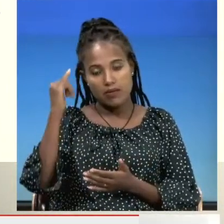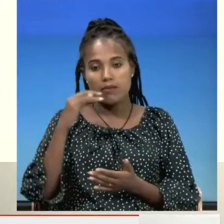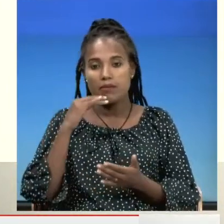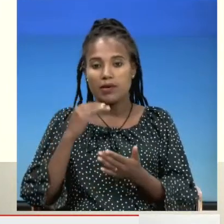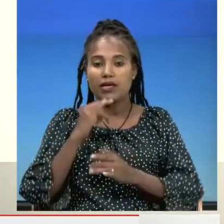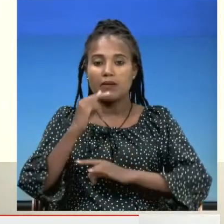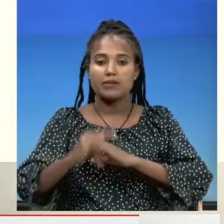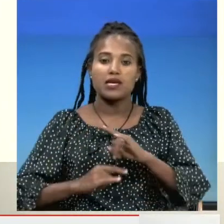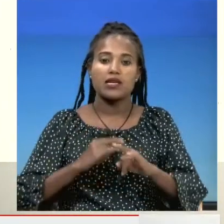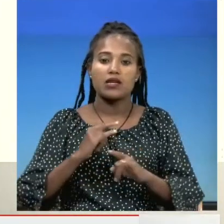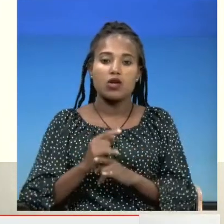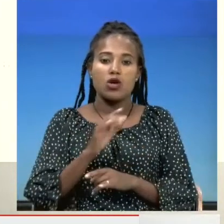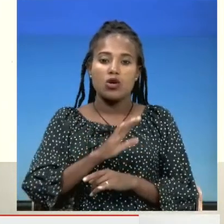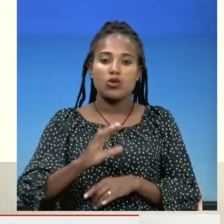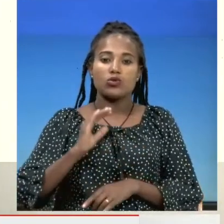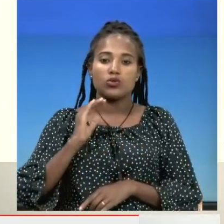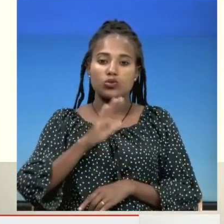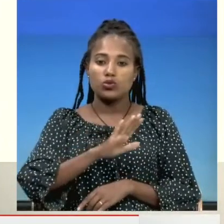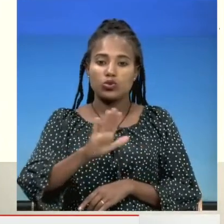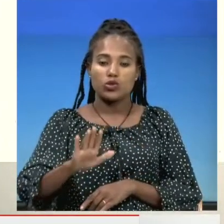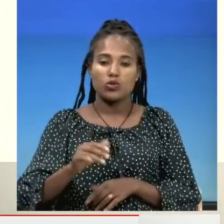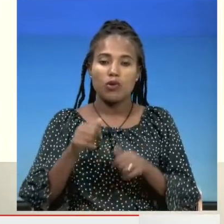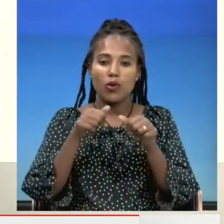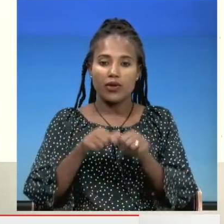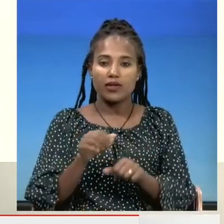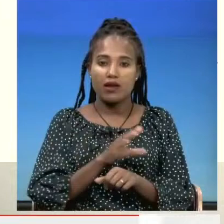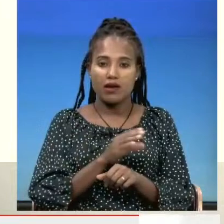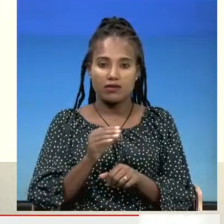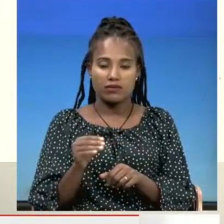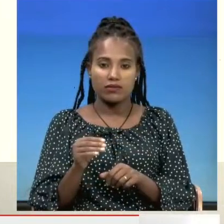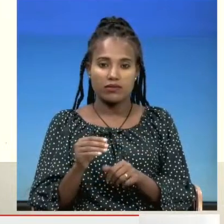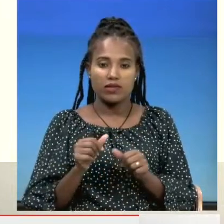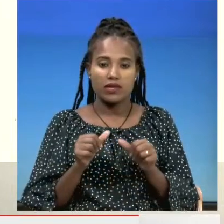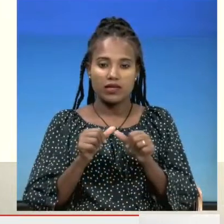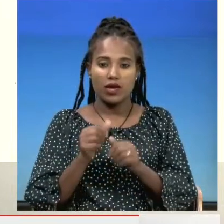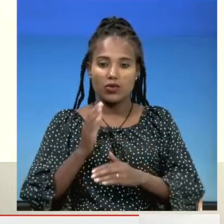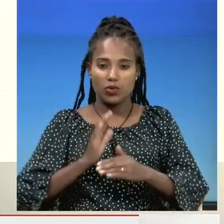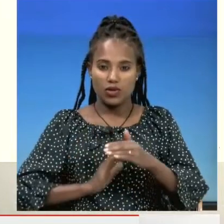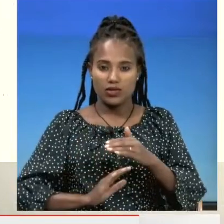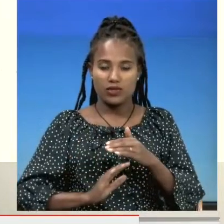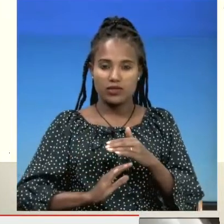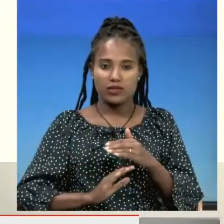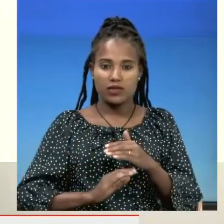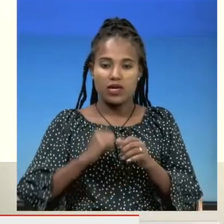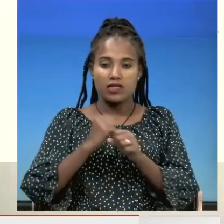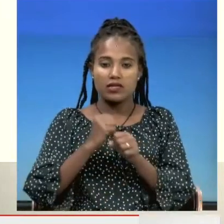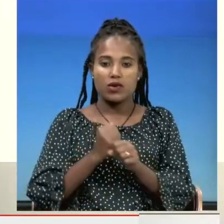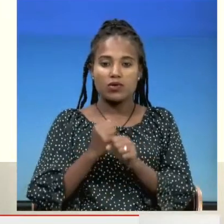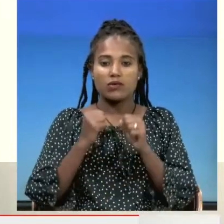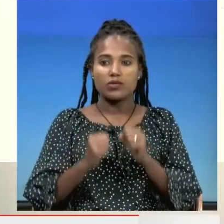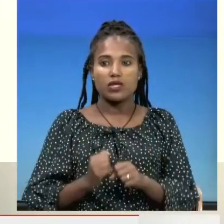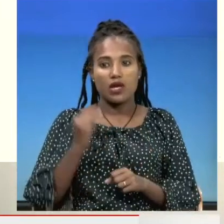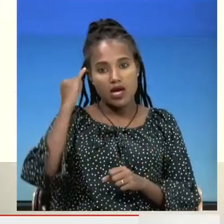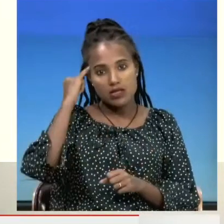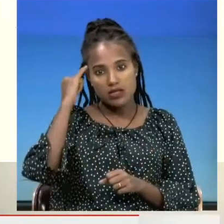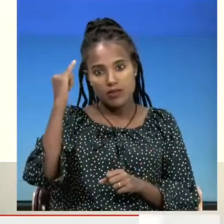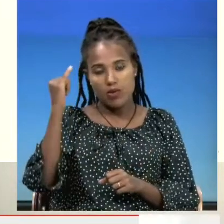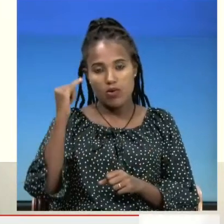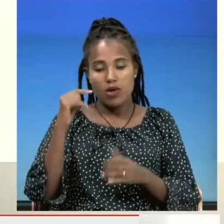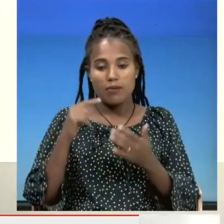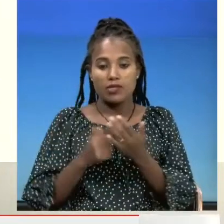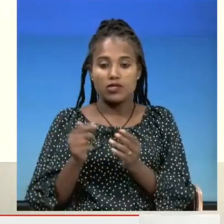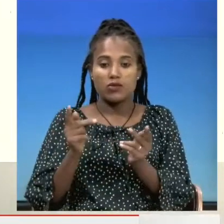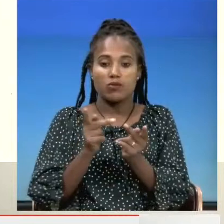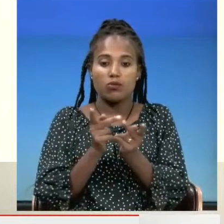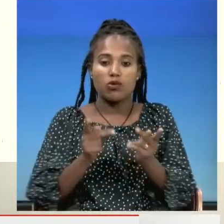ዘር ለልጆቻቸው ማቆየትና ቀጣዩ ትውልድ ሊሰራው እንደሚችል አስበው በዚህ ቦታ